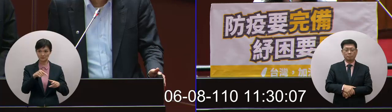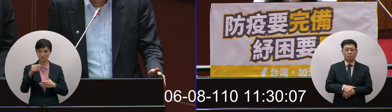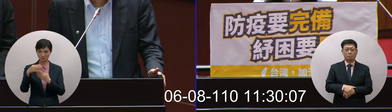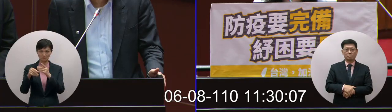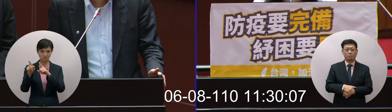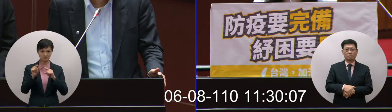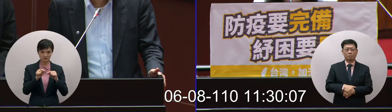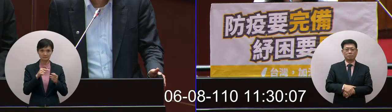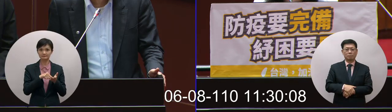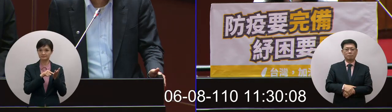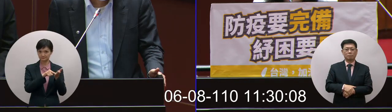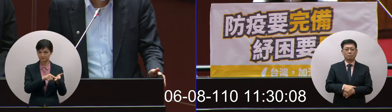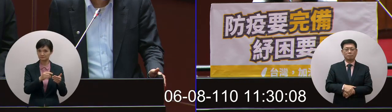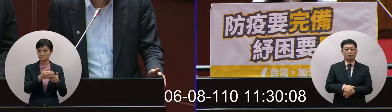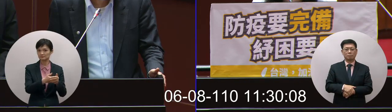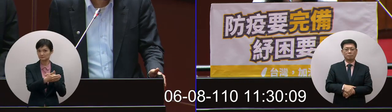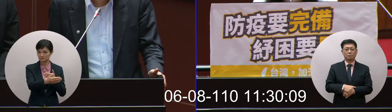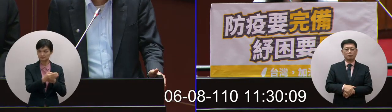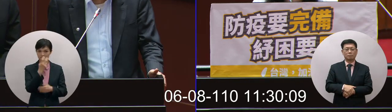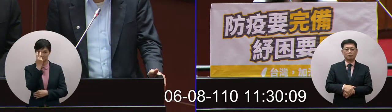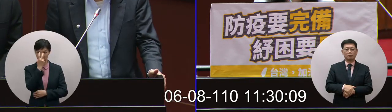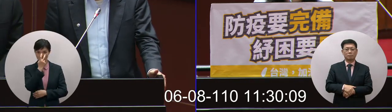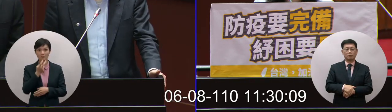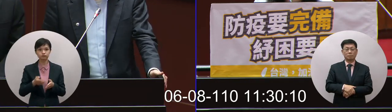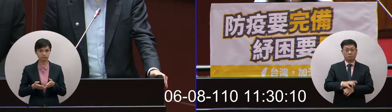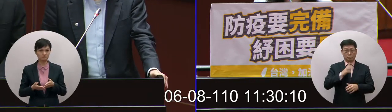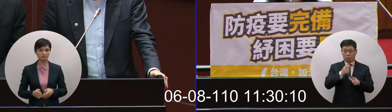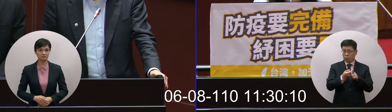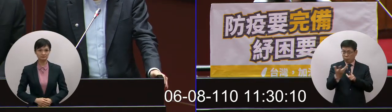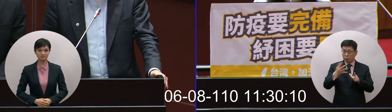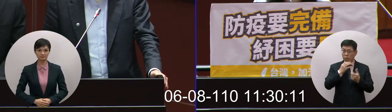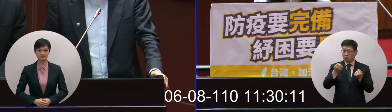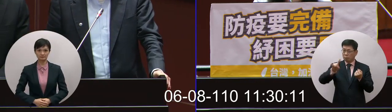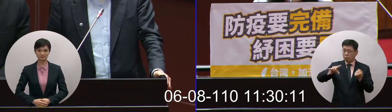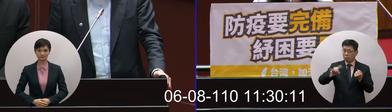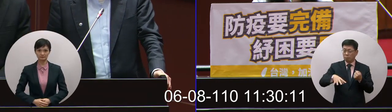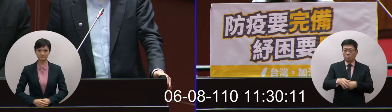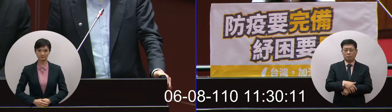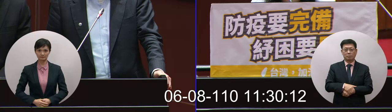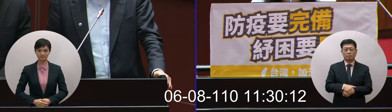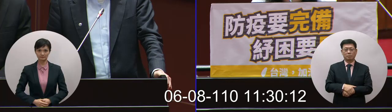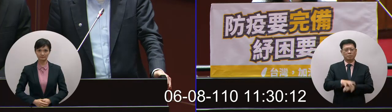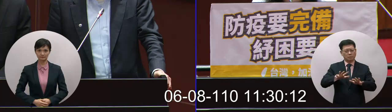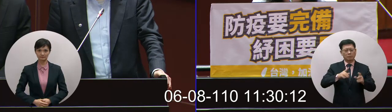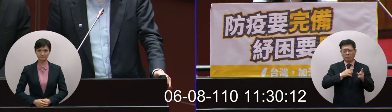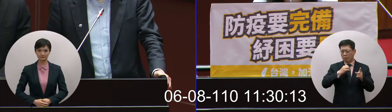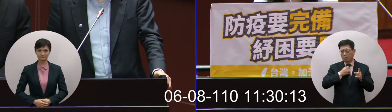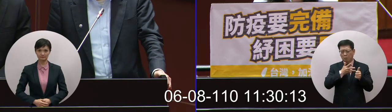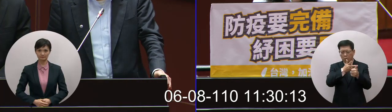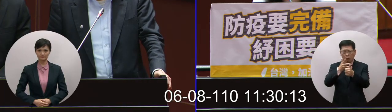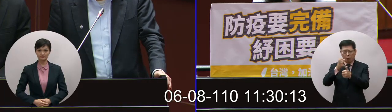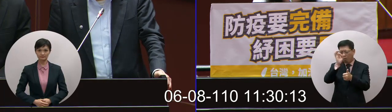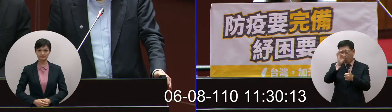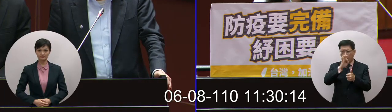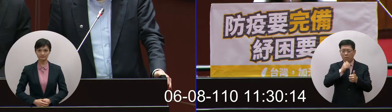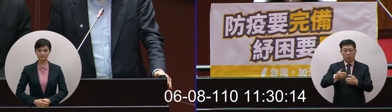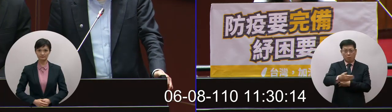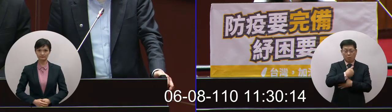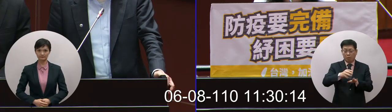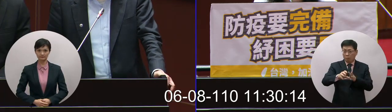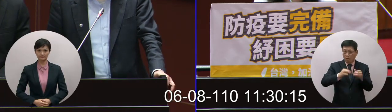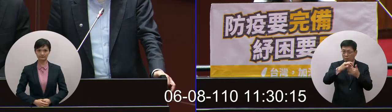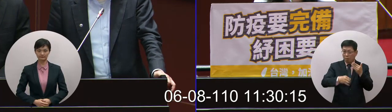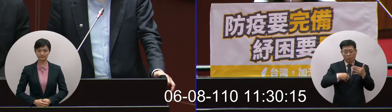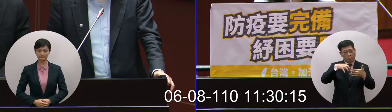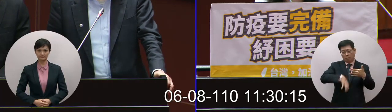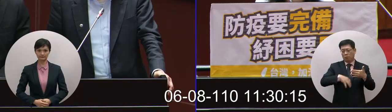去申请相关的作业，然后经过审查。 那这公开资讯是公开在哪边？因为我们其实有所知拿到一些部分的这个审查的标